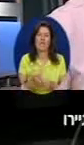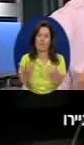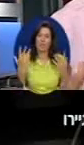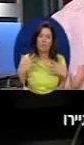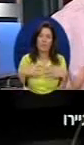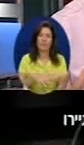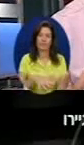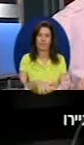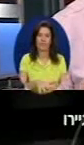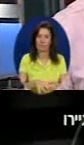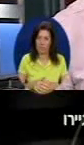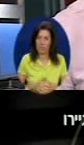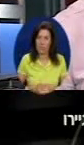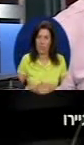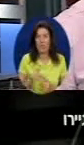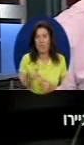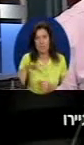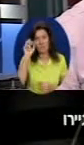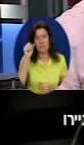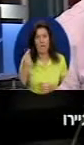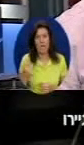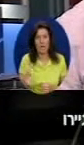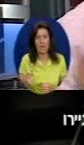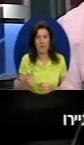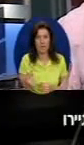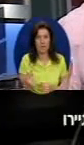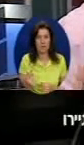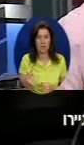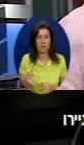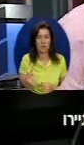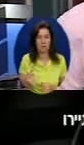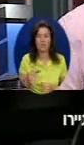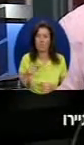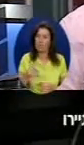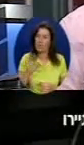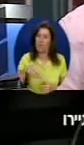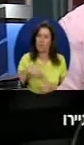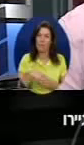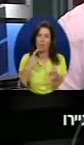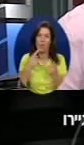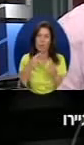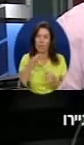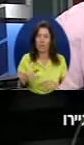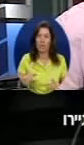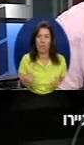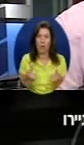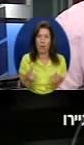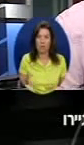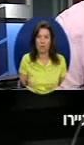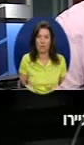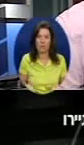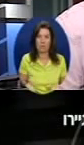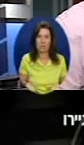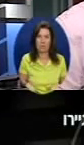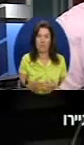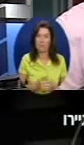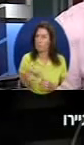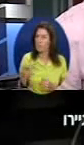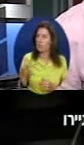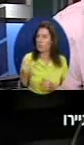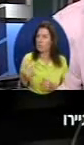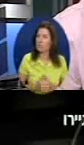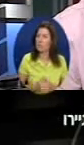היברידיות. זאת גישה שהיא גם כן נמצאת בשיח וגם כן היא קורית בפועל. כלומר, יש הרבה מאוד אנשים... קורית בפועל, הזהויות משוכללות יותר.